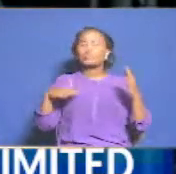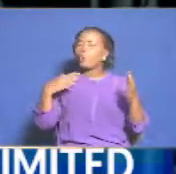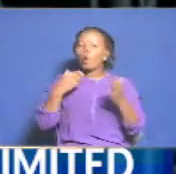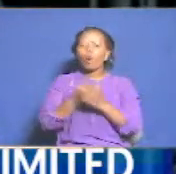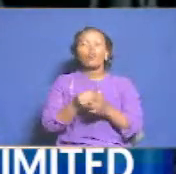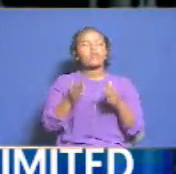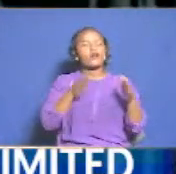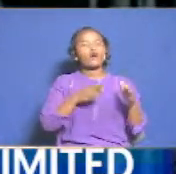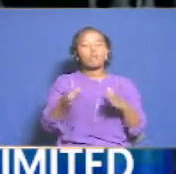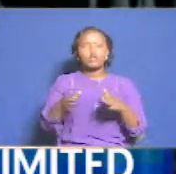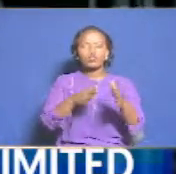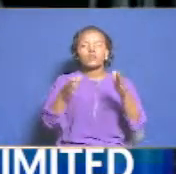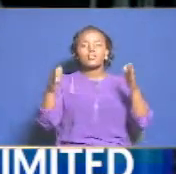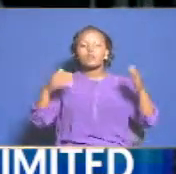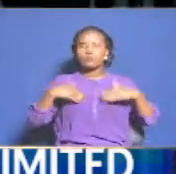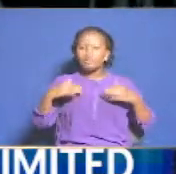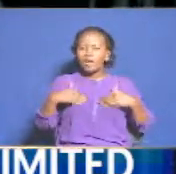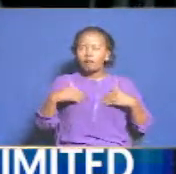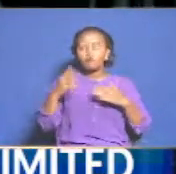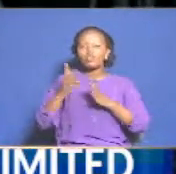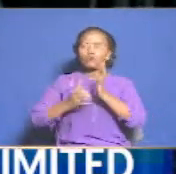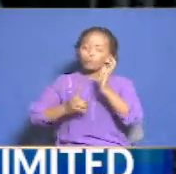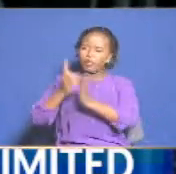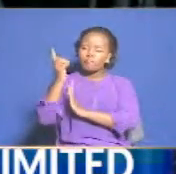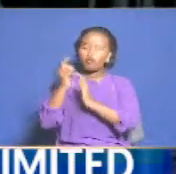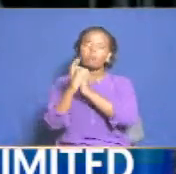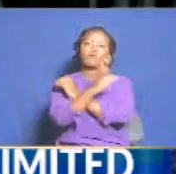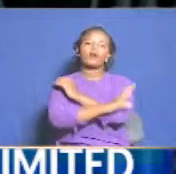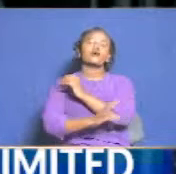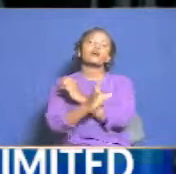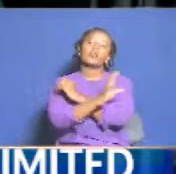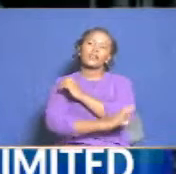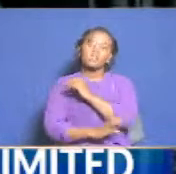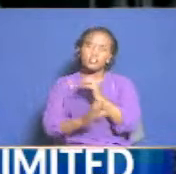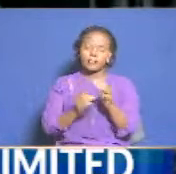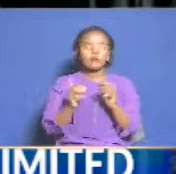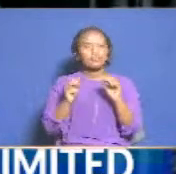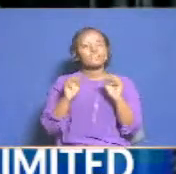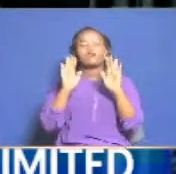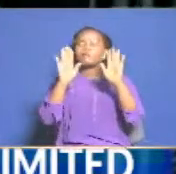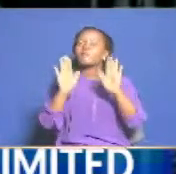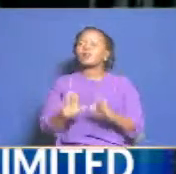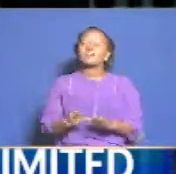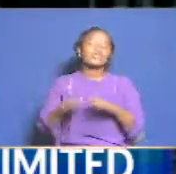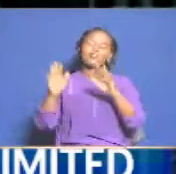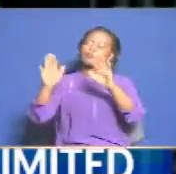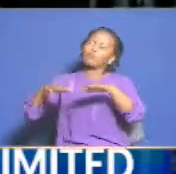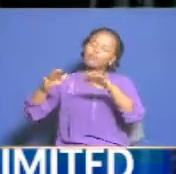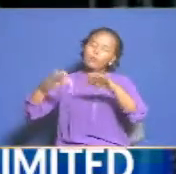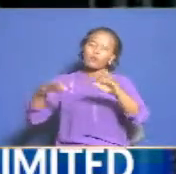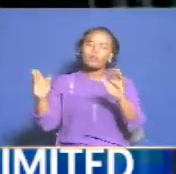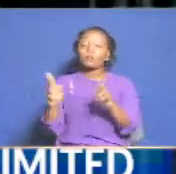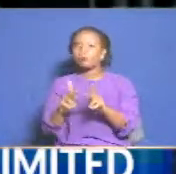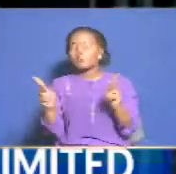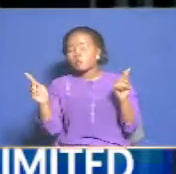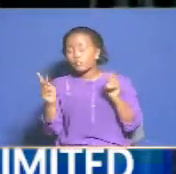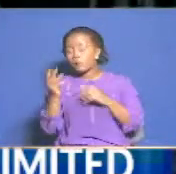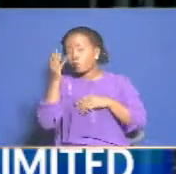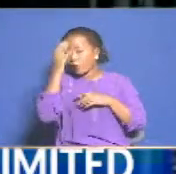tuko nazo kujenga taifa letu. Jameni, tulieni, kwa sababu